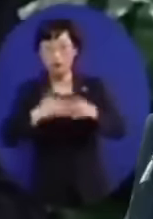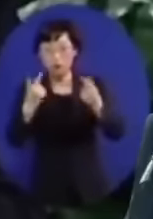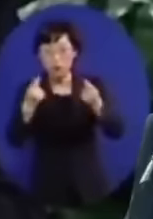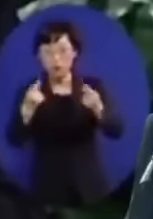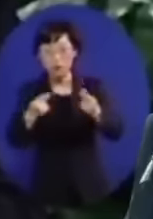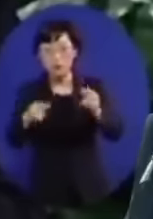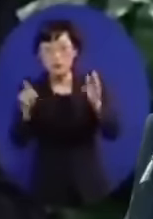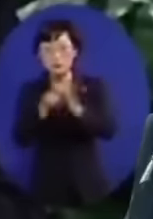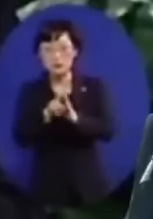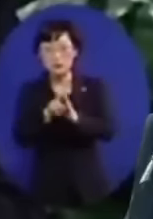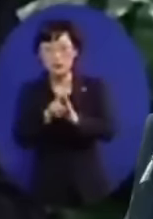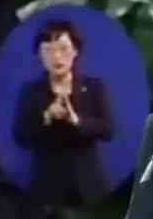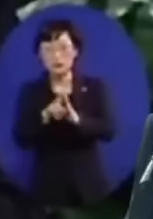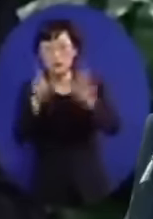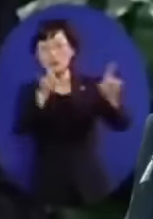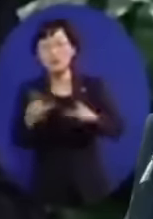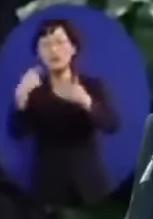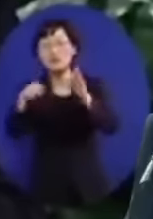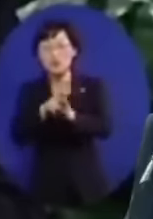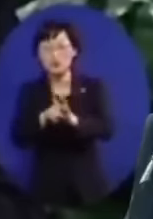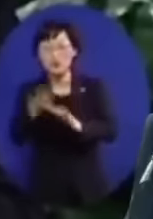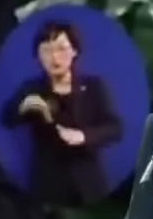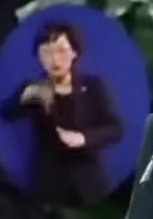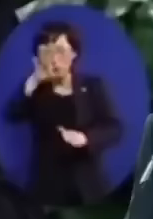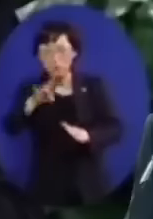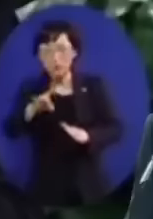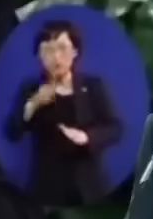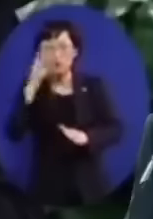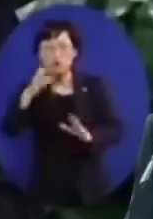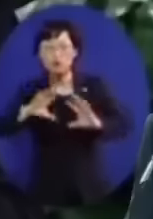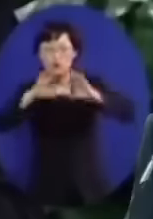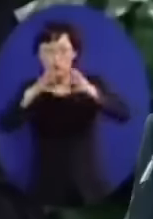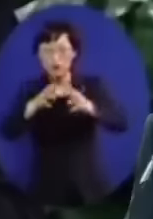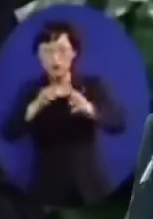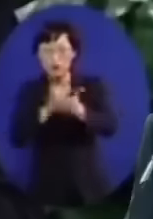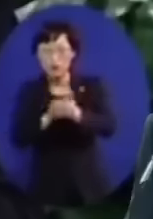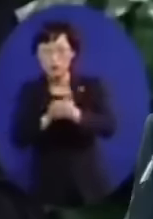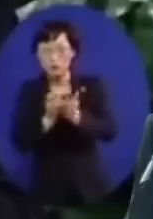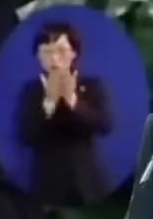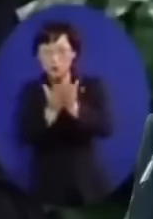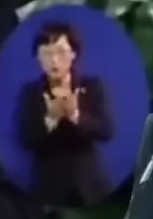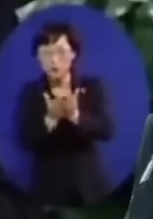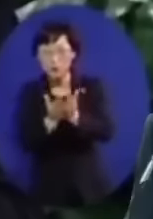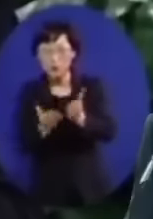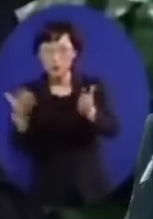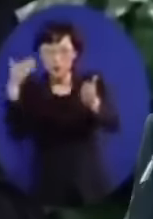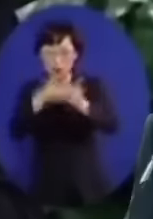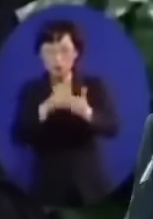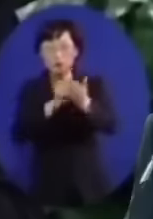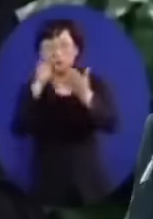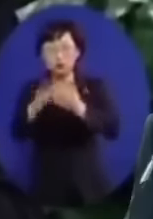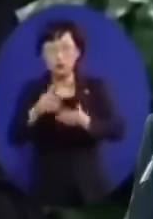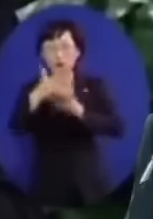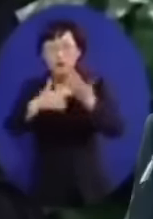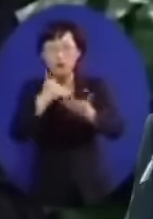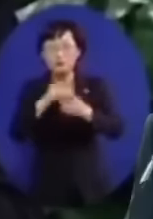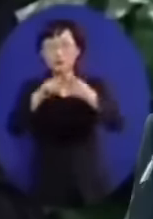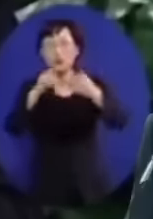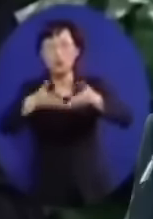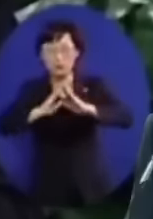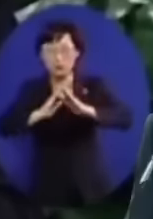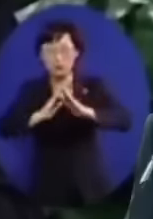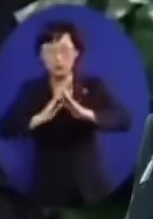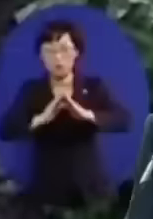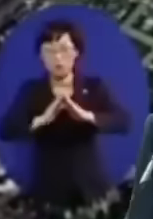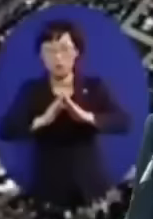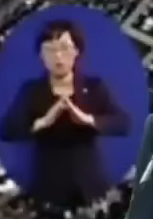위해 신대륙으로 건너와 제일 먼저 교회를 세우고 하나님을 중심으로 한 나라를 세운 순례자들에 의해서 된